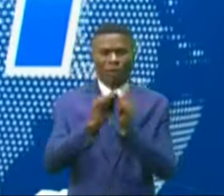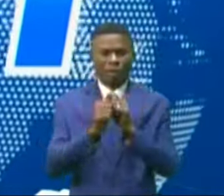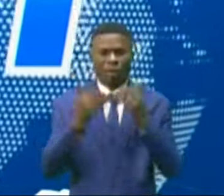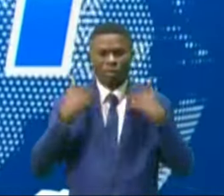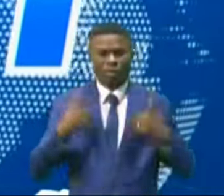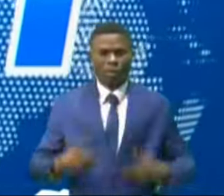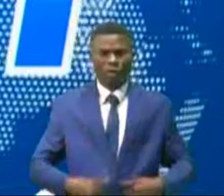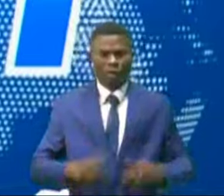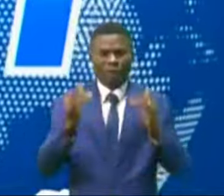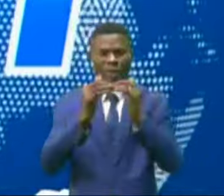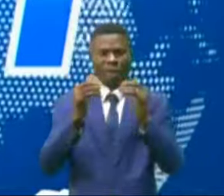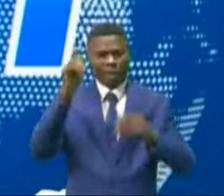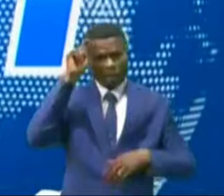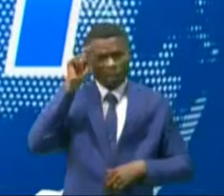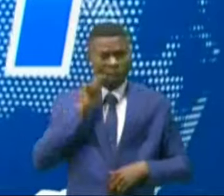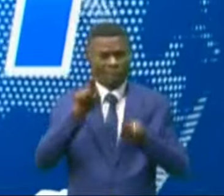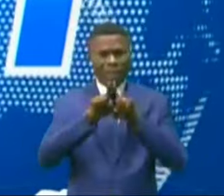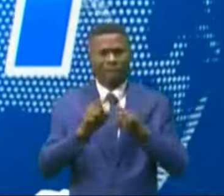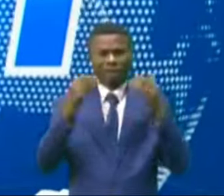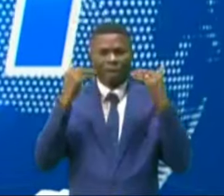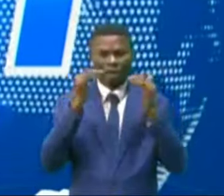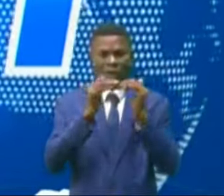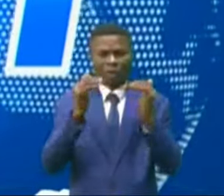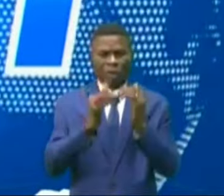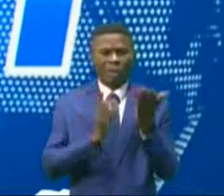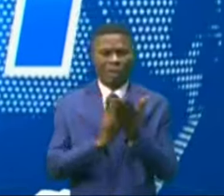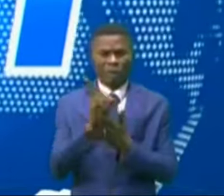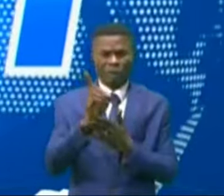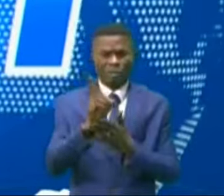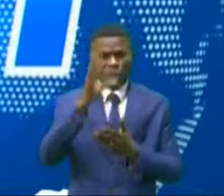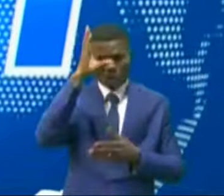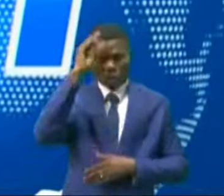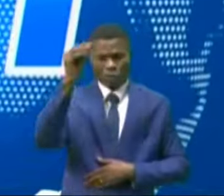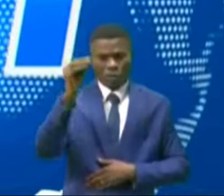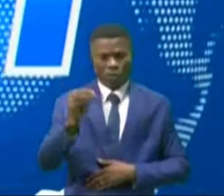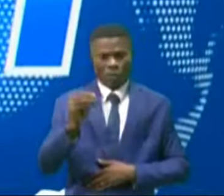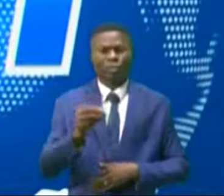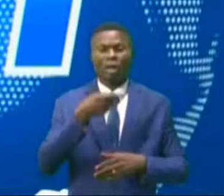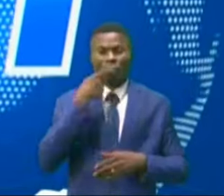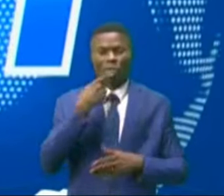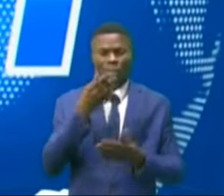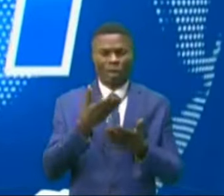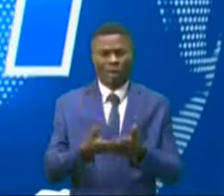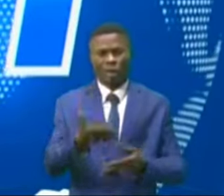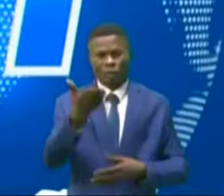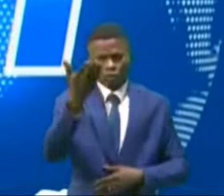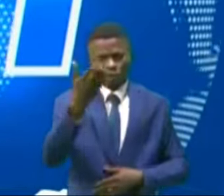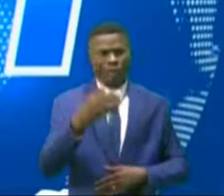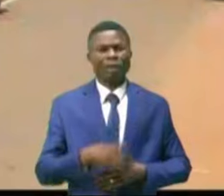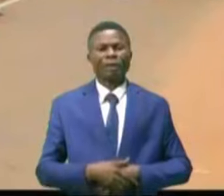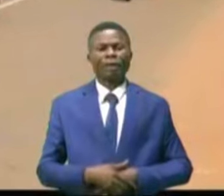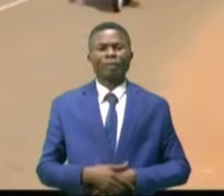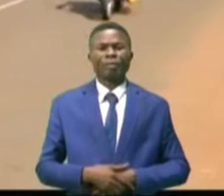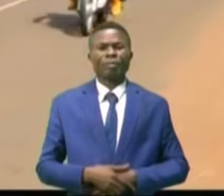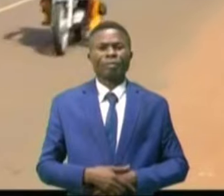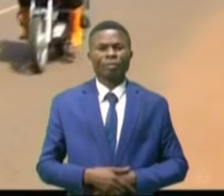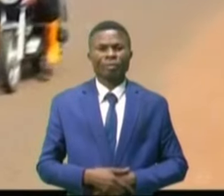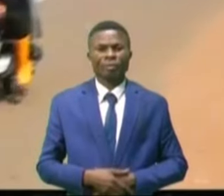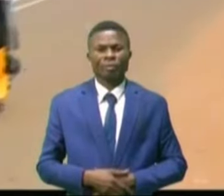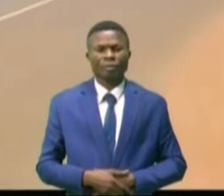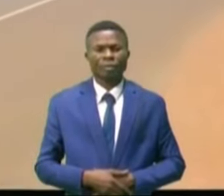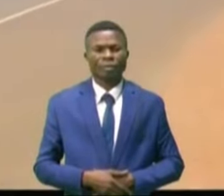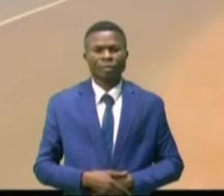santé, égalité de sexe et égalité de droits de l'homme. Franklin Éclair Kalombo, reportage. C'est par